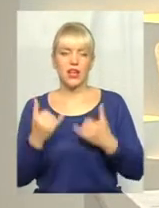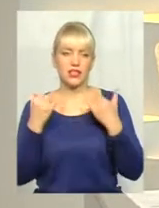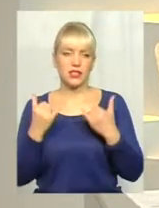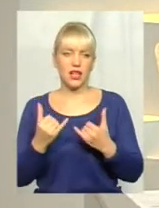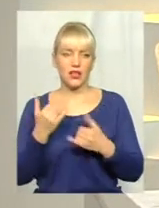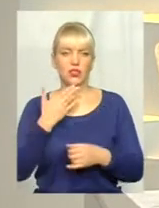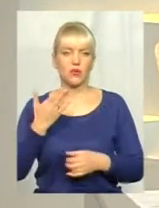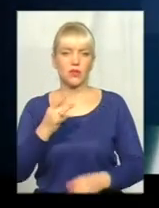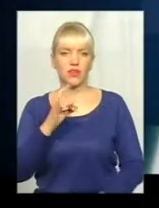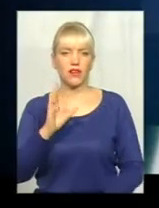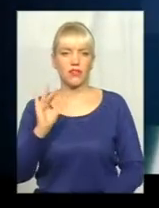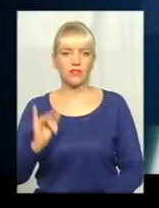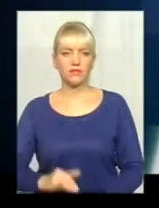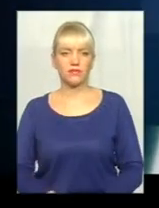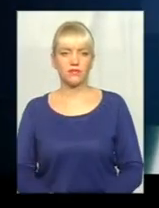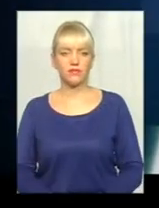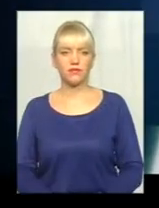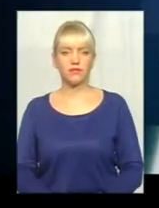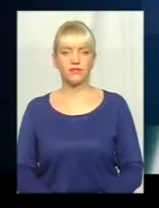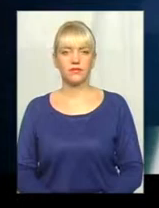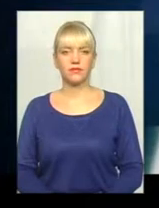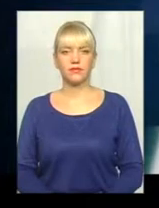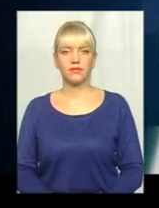коментар пана Реви.